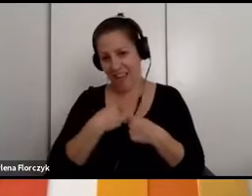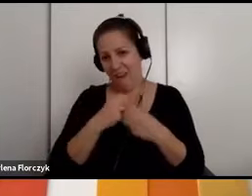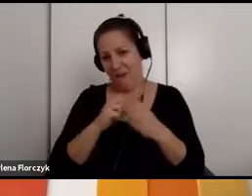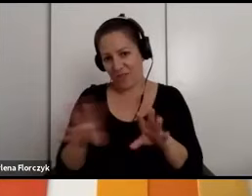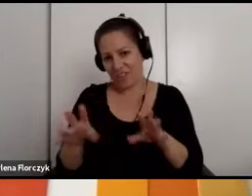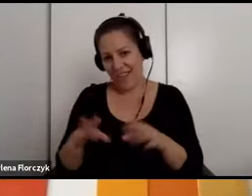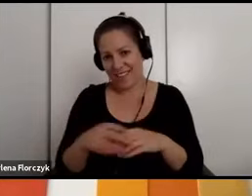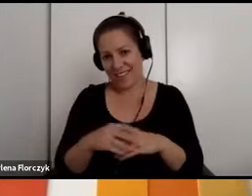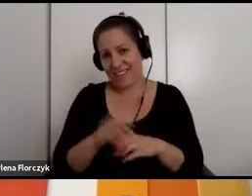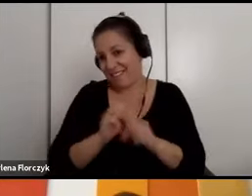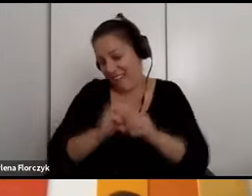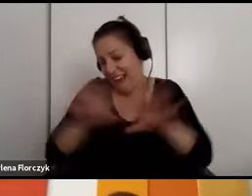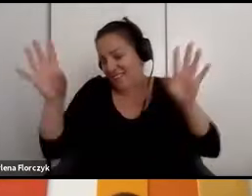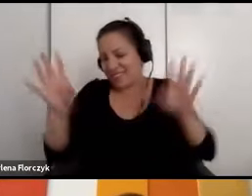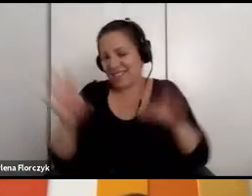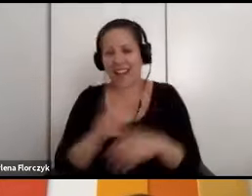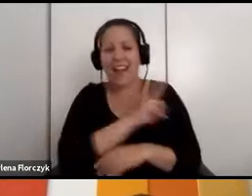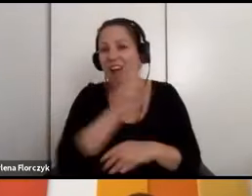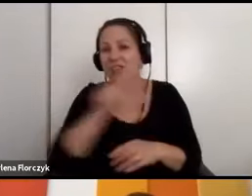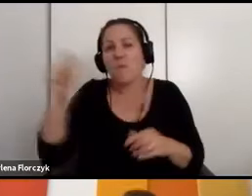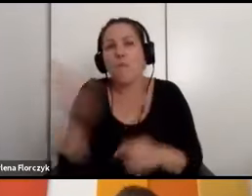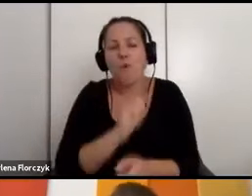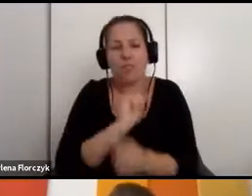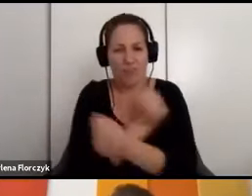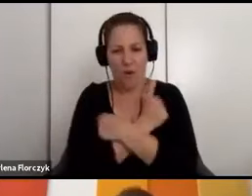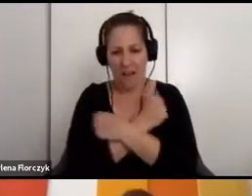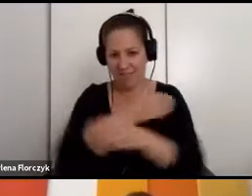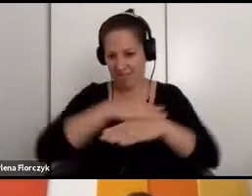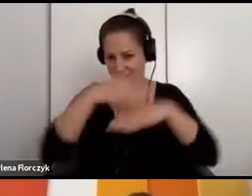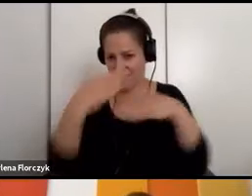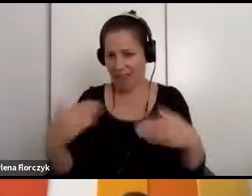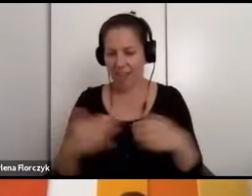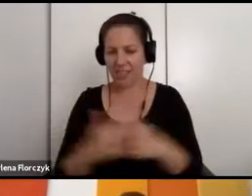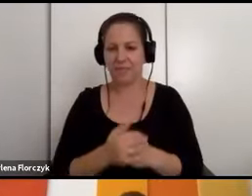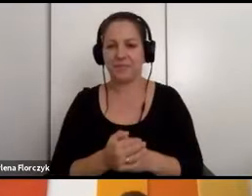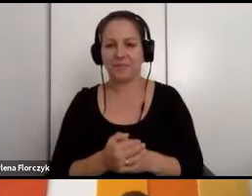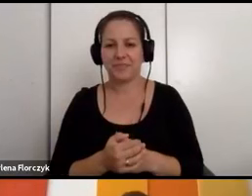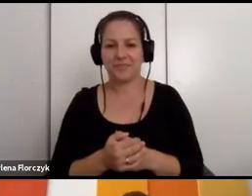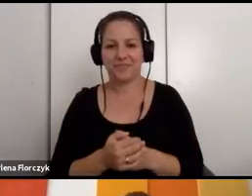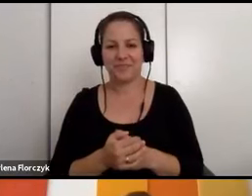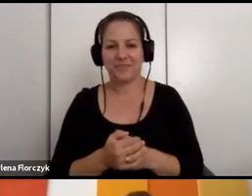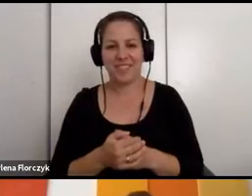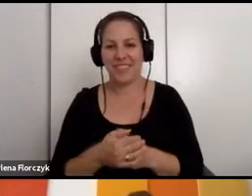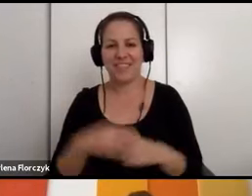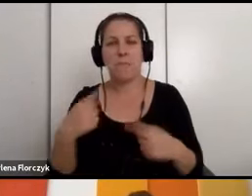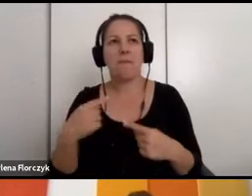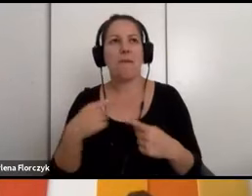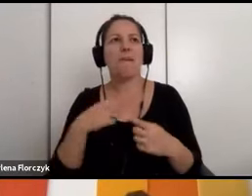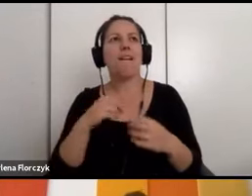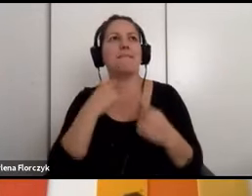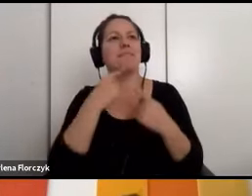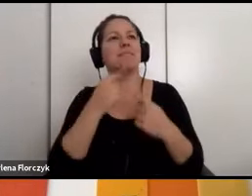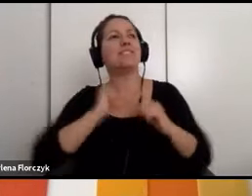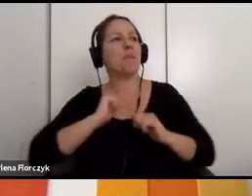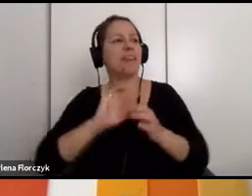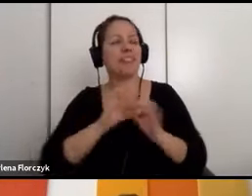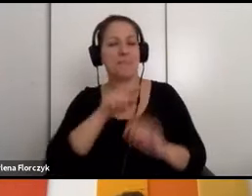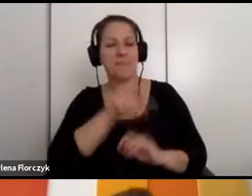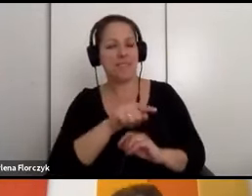powiedziałabym jasne. Każdy musi kochać teatr. Nie byłabym sobą, gdybym tak nie powiedziała.